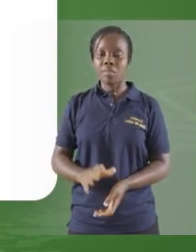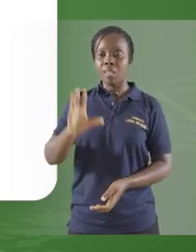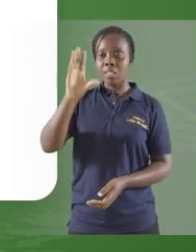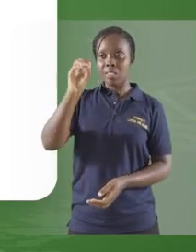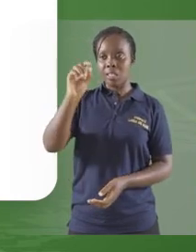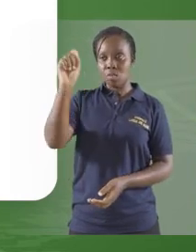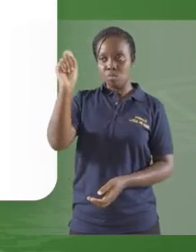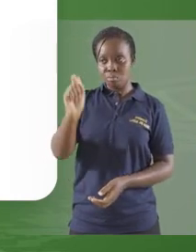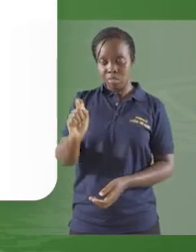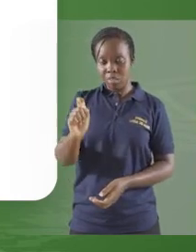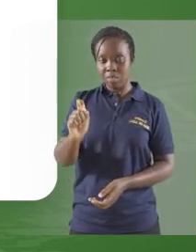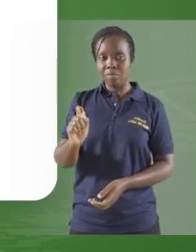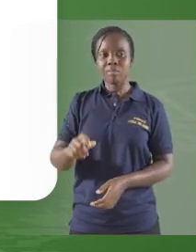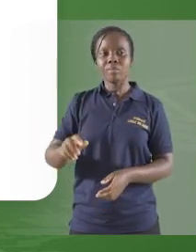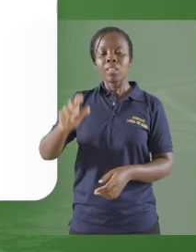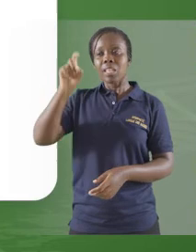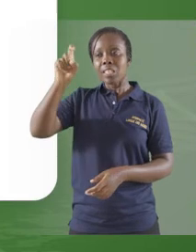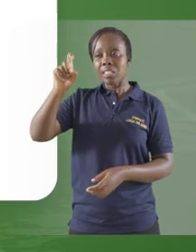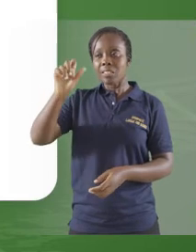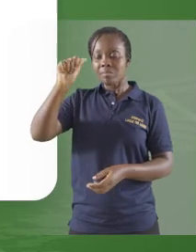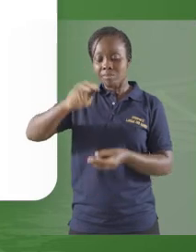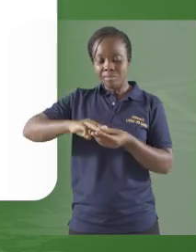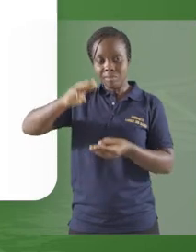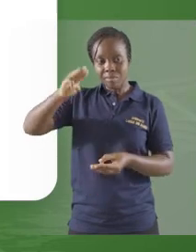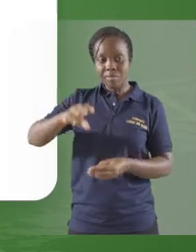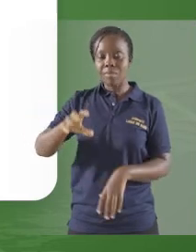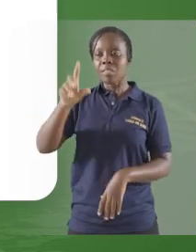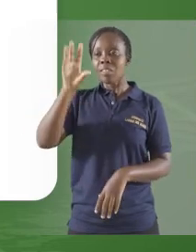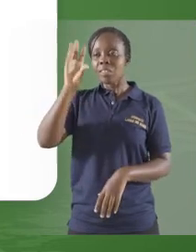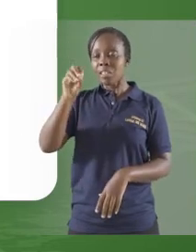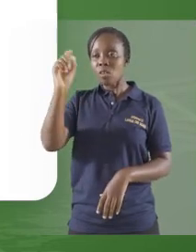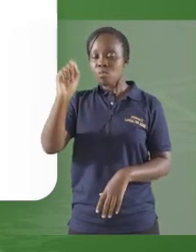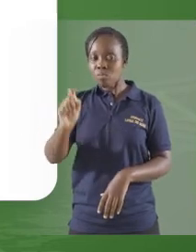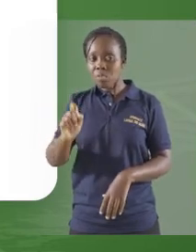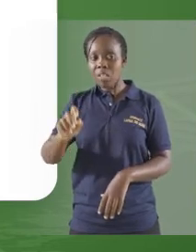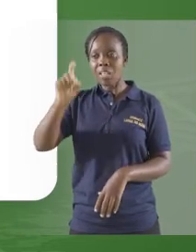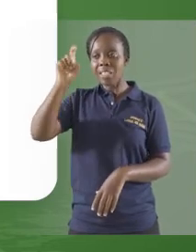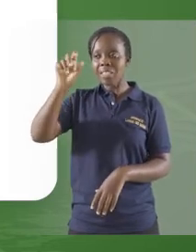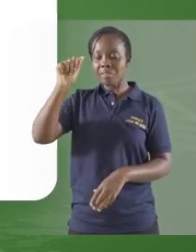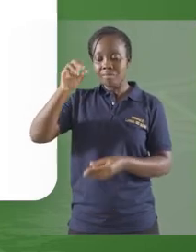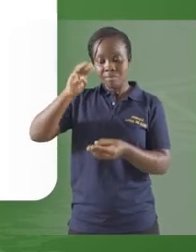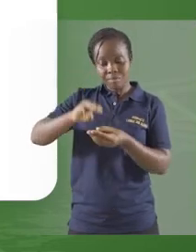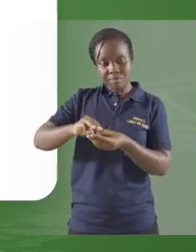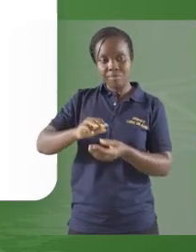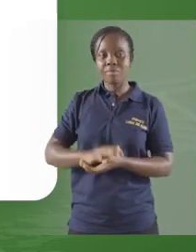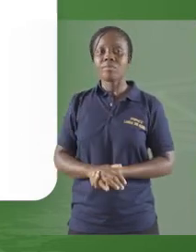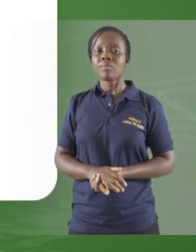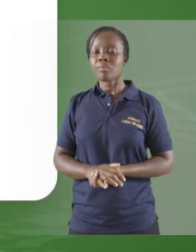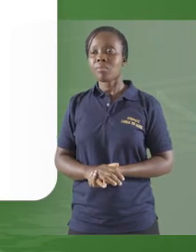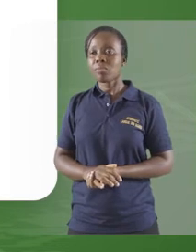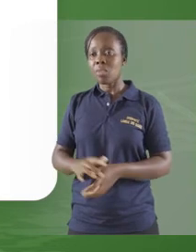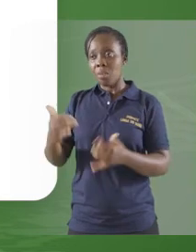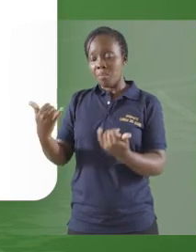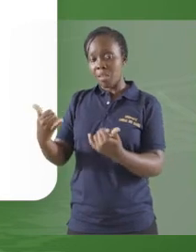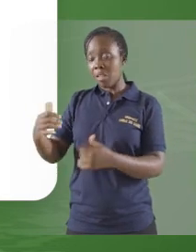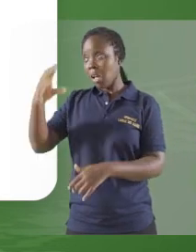50% X grand A, 50% X petit a. Pour l'homme grand